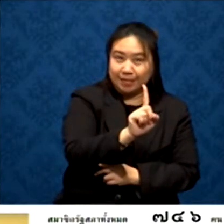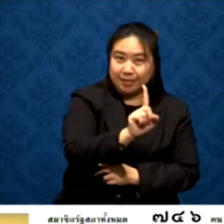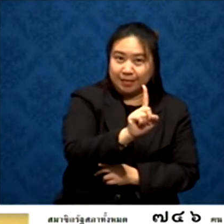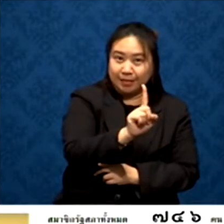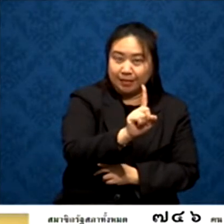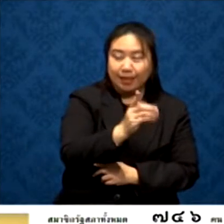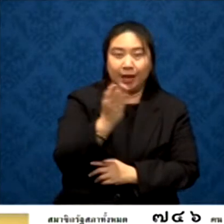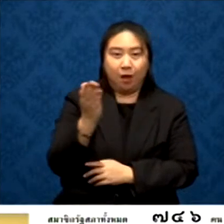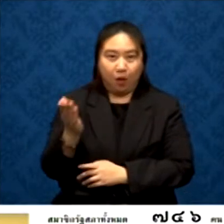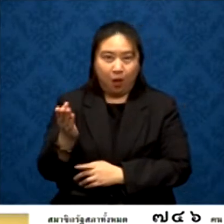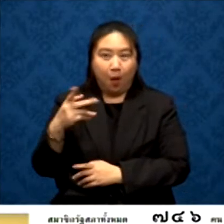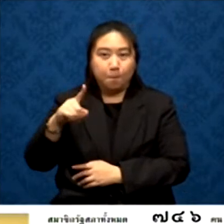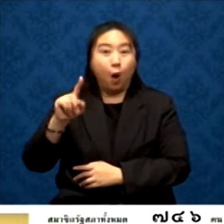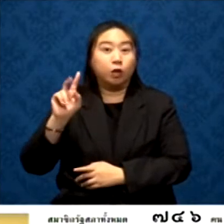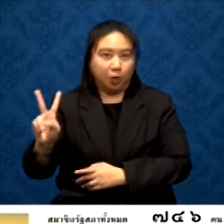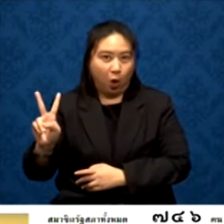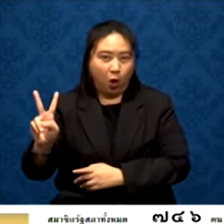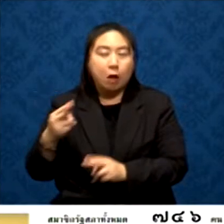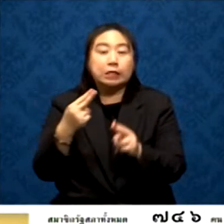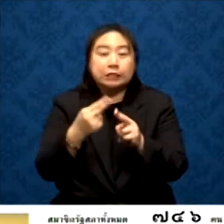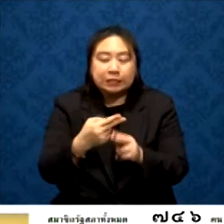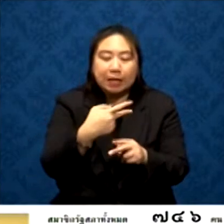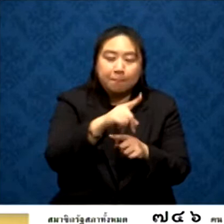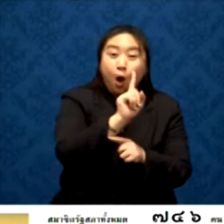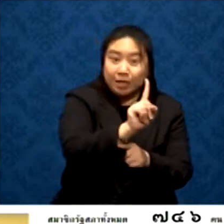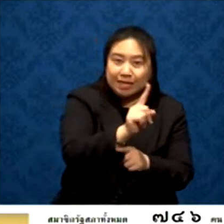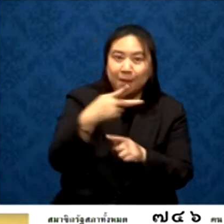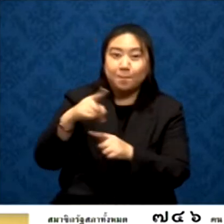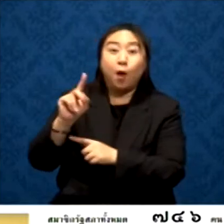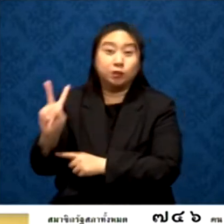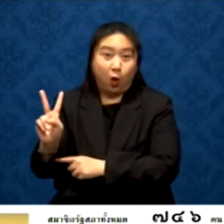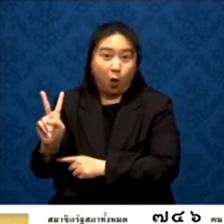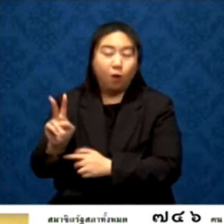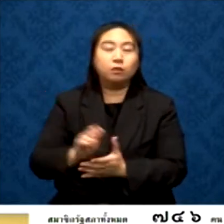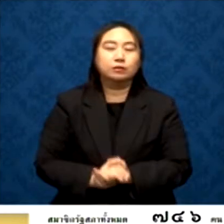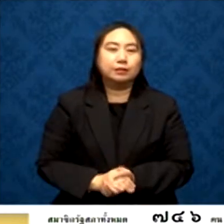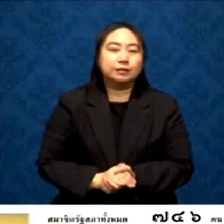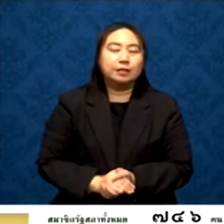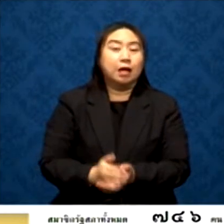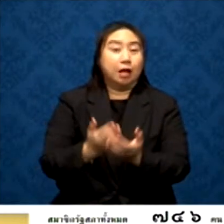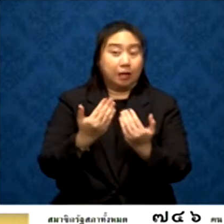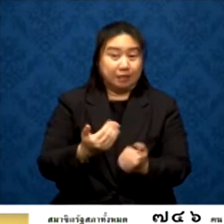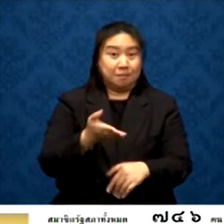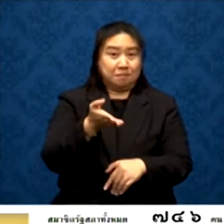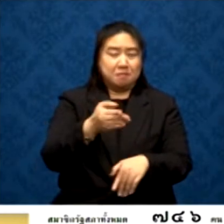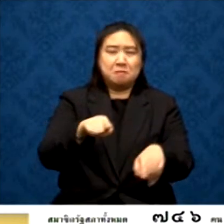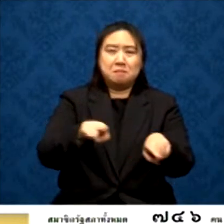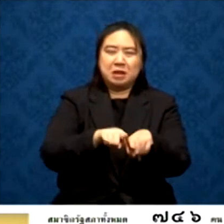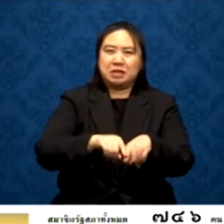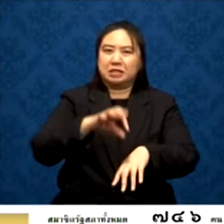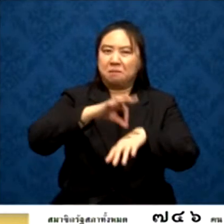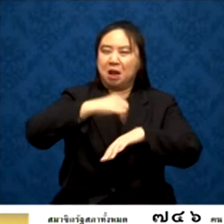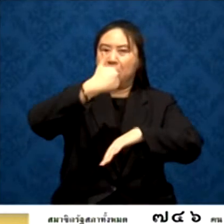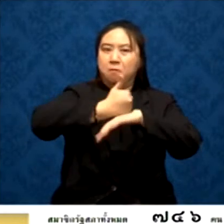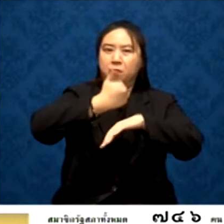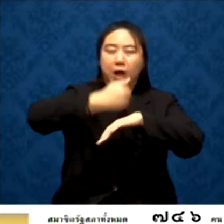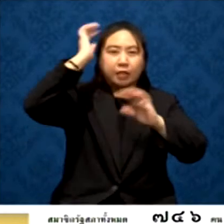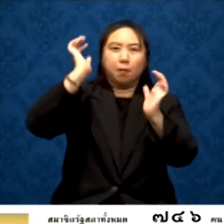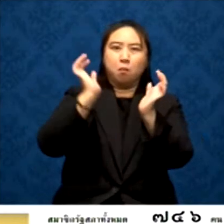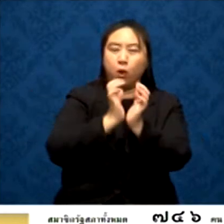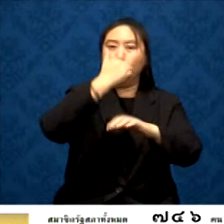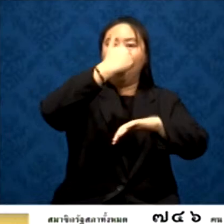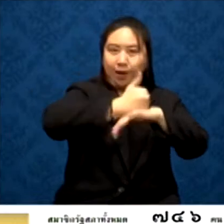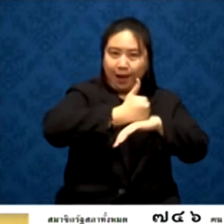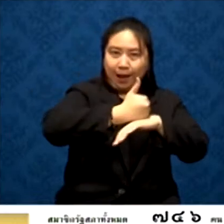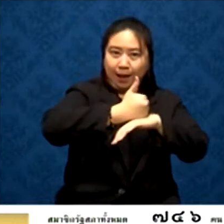หนึ่งคือป.2ทั้ง2คนนี้เป็นถึงระดับผบ.ตร.แต่เป็น